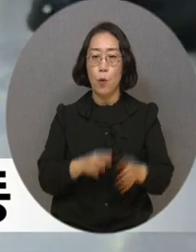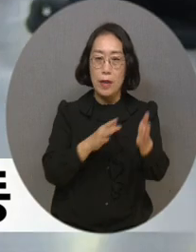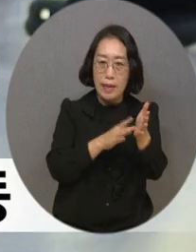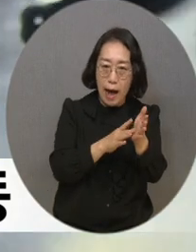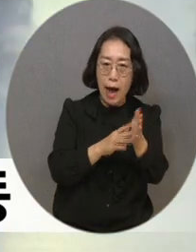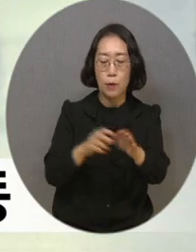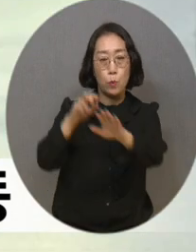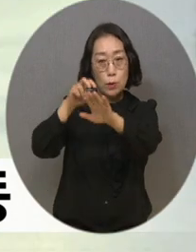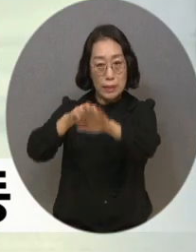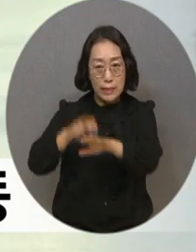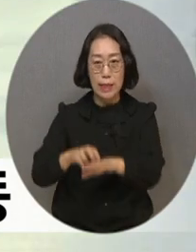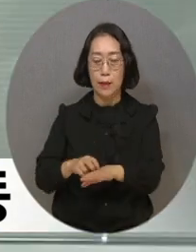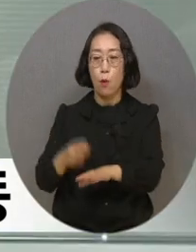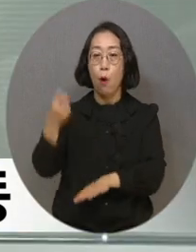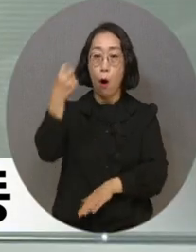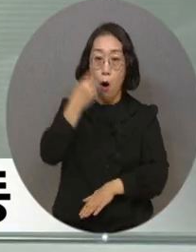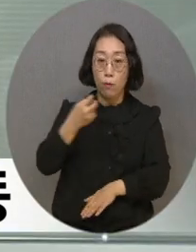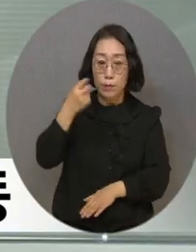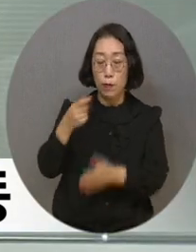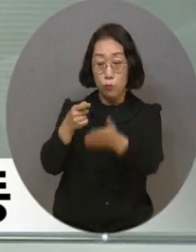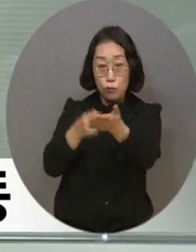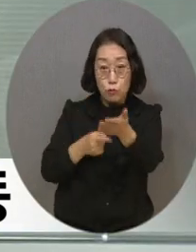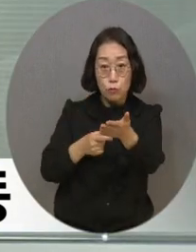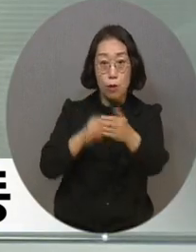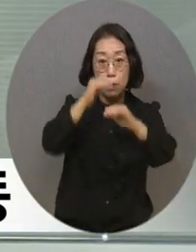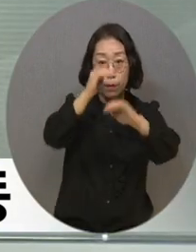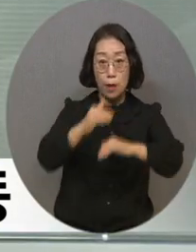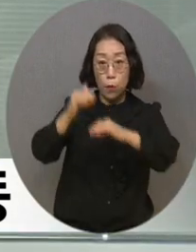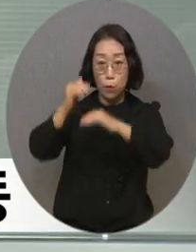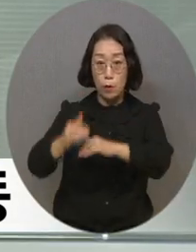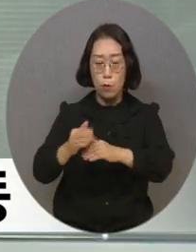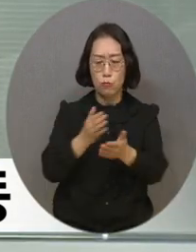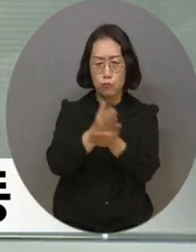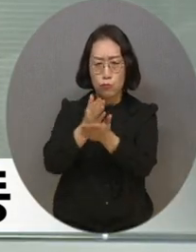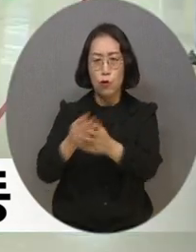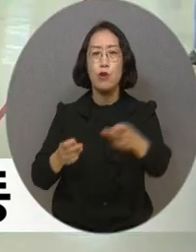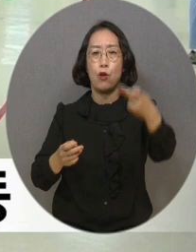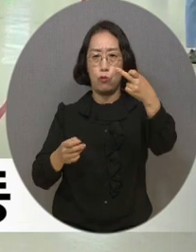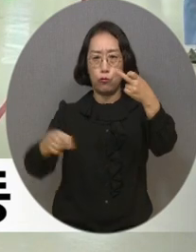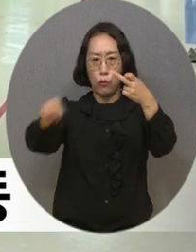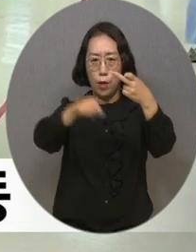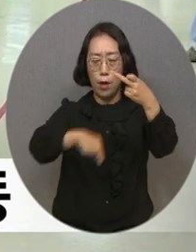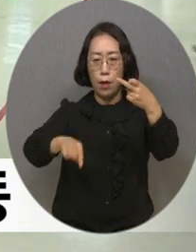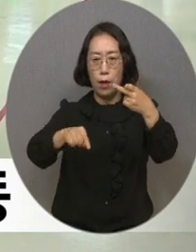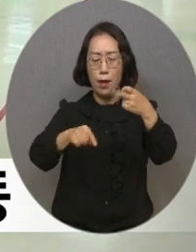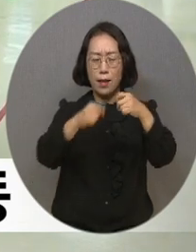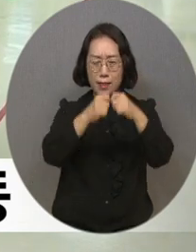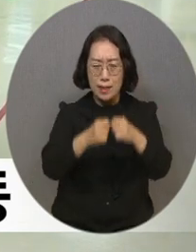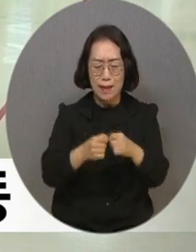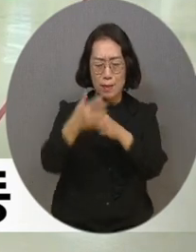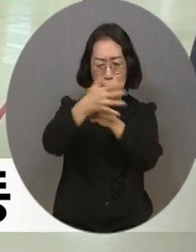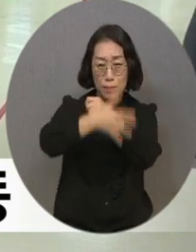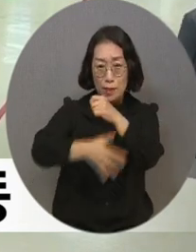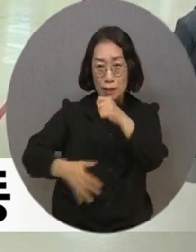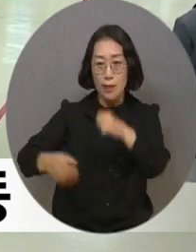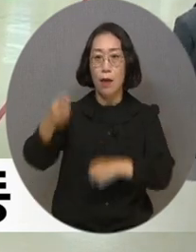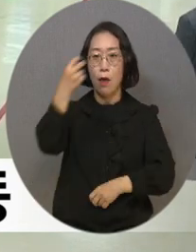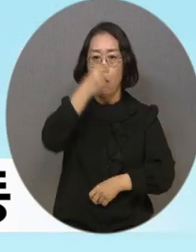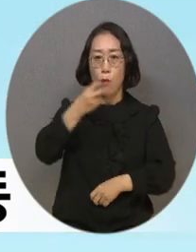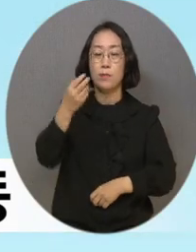내역, 진단 병리 검사, 수술 내역 등 12종 113개의 항목의 상세 정보를 확인할 수 있는